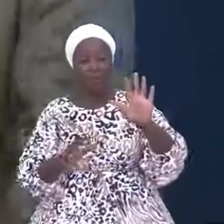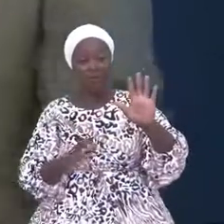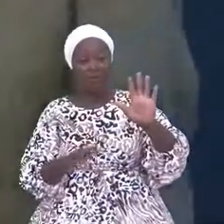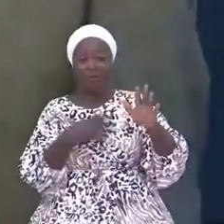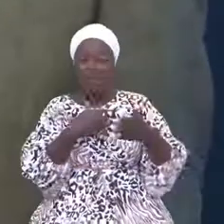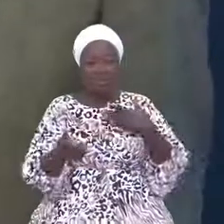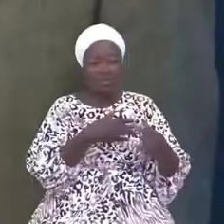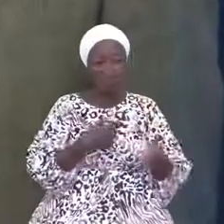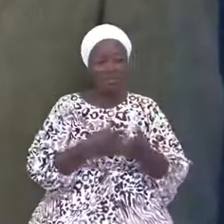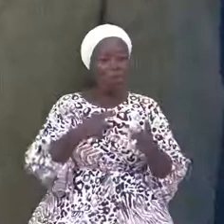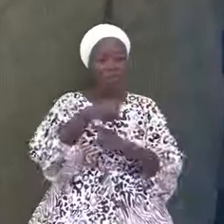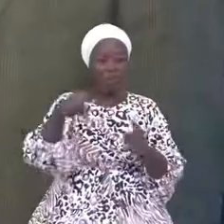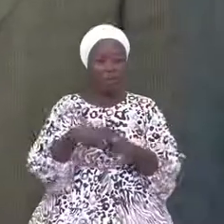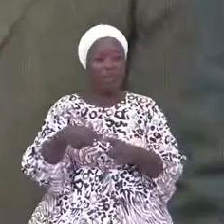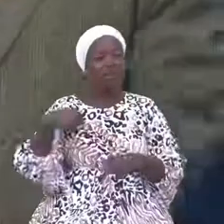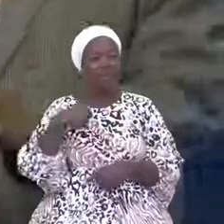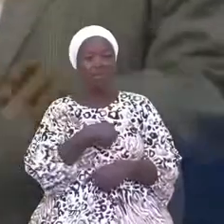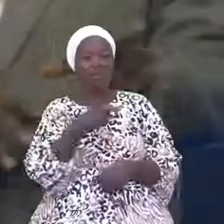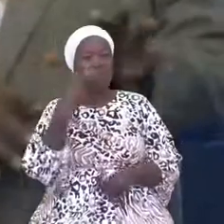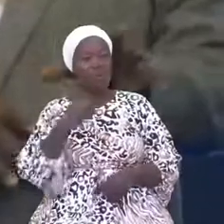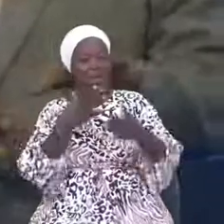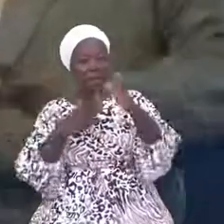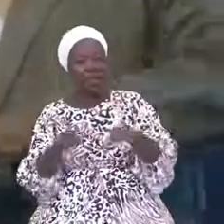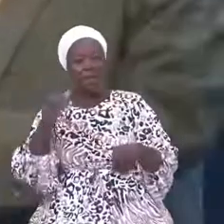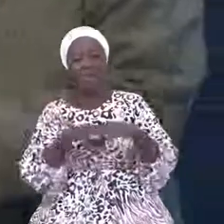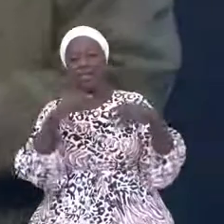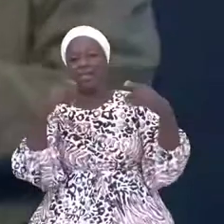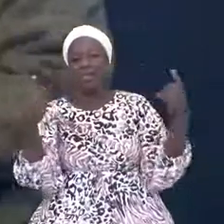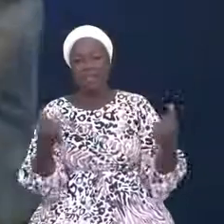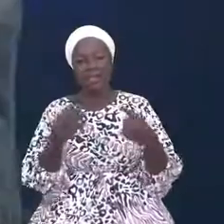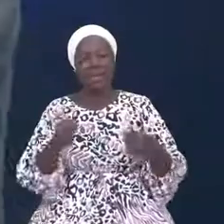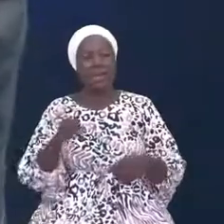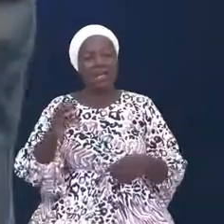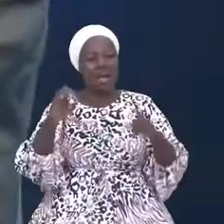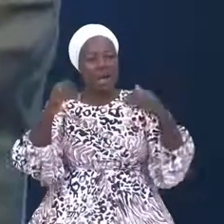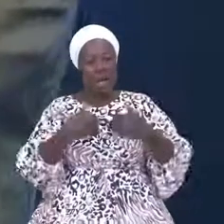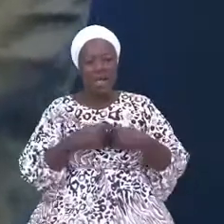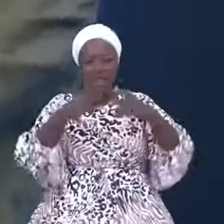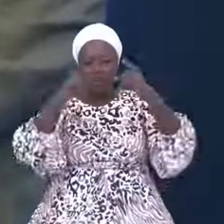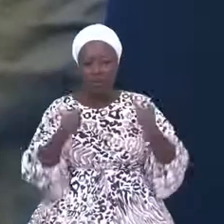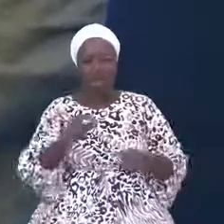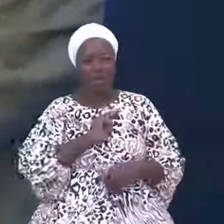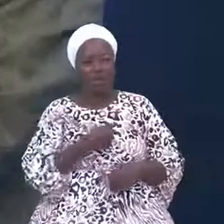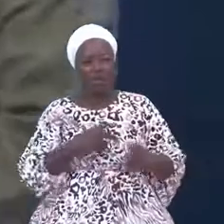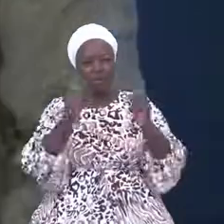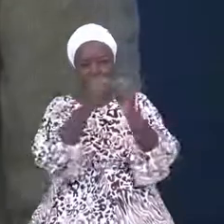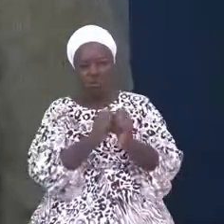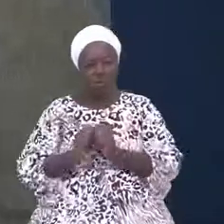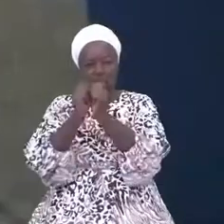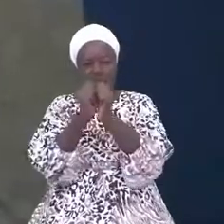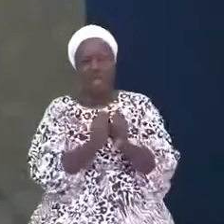Verset 5 nous dit, « Nous, qui étions morts par nos offenses, nous a rendus à